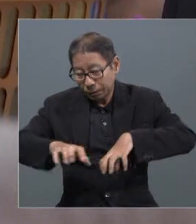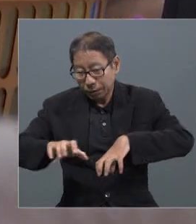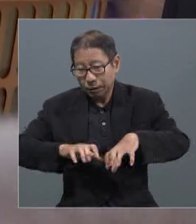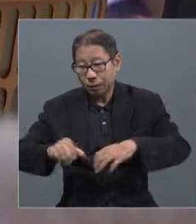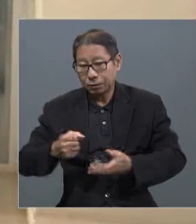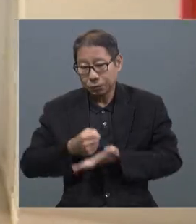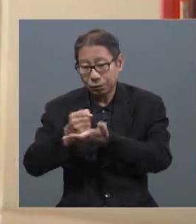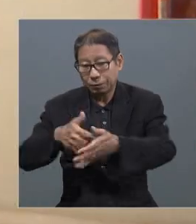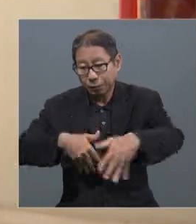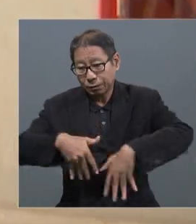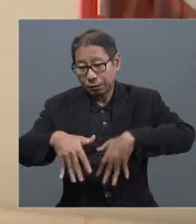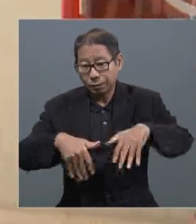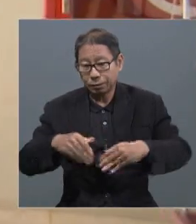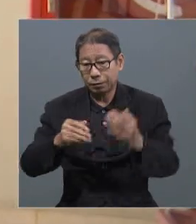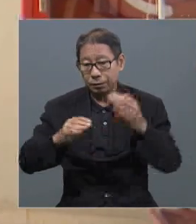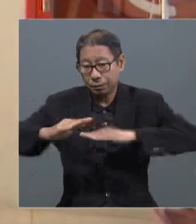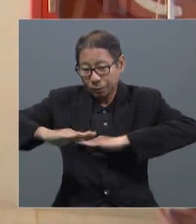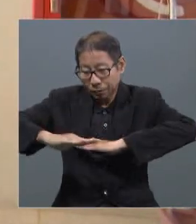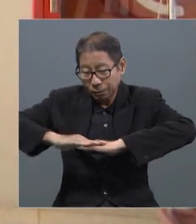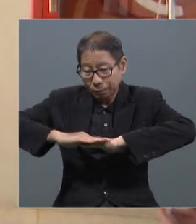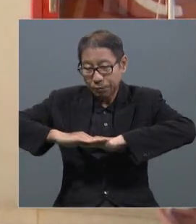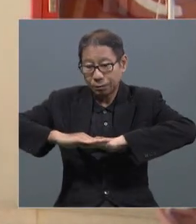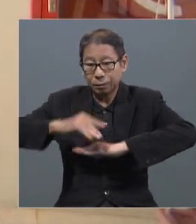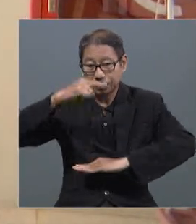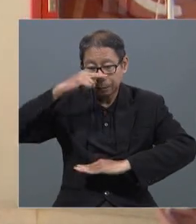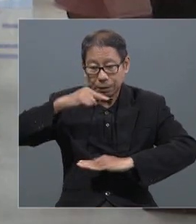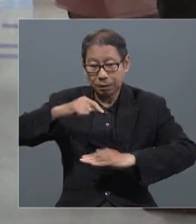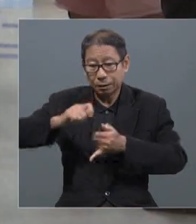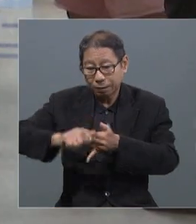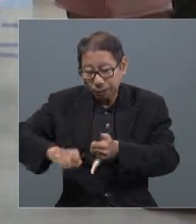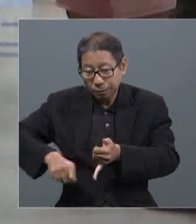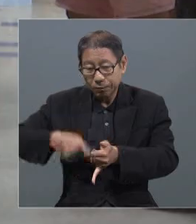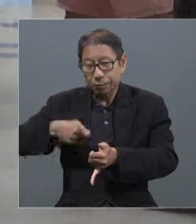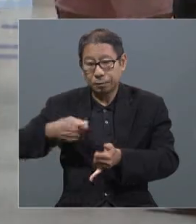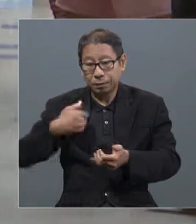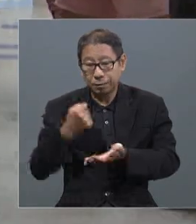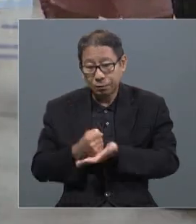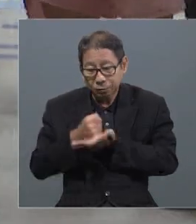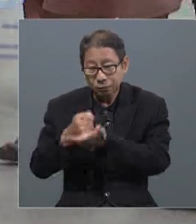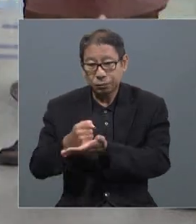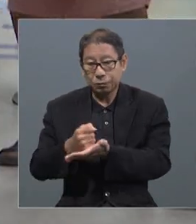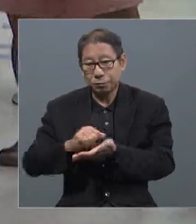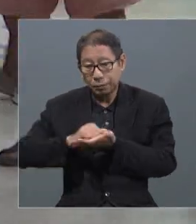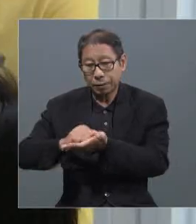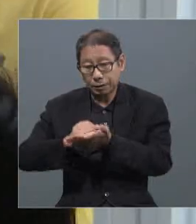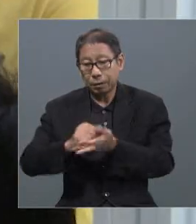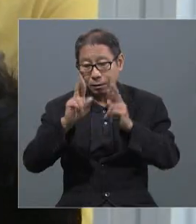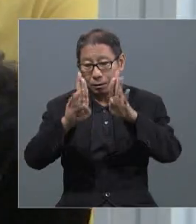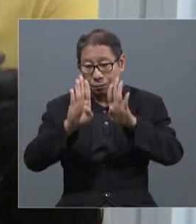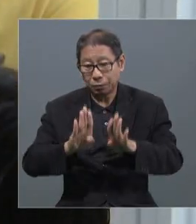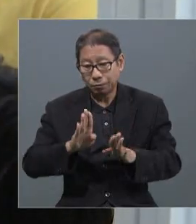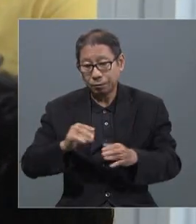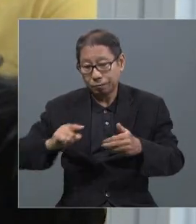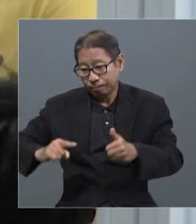ให้ประชาชนที่อยู่ตามแนวชายแดนทั้งชาวไทยและชาวต่างชาติและเริ่มมีการให้บริการระบบปฐมภู